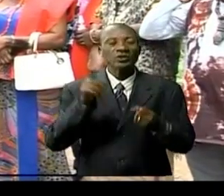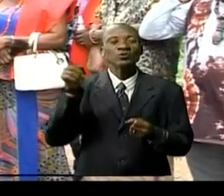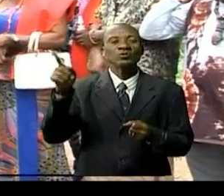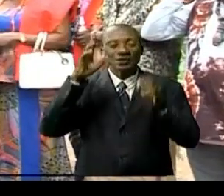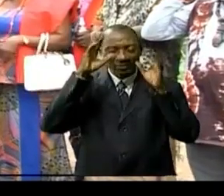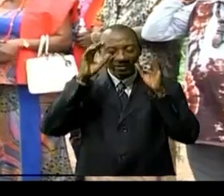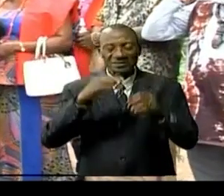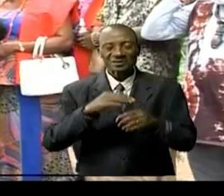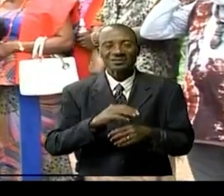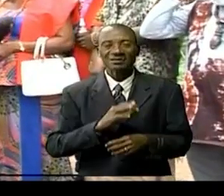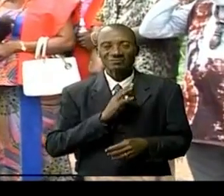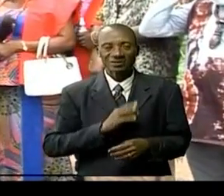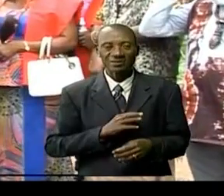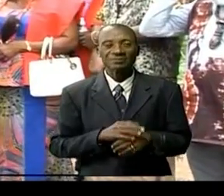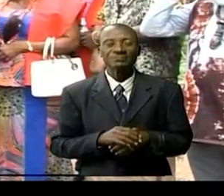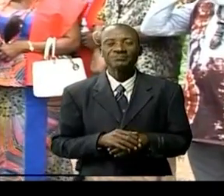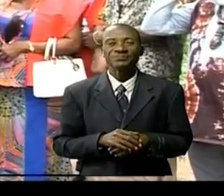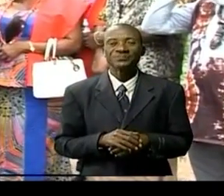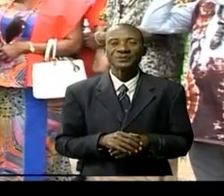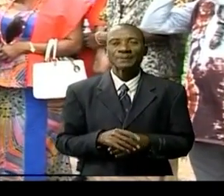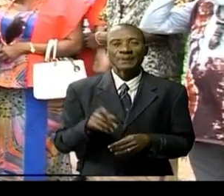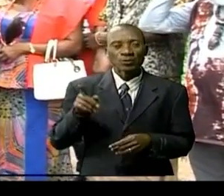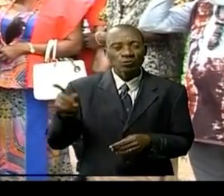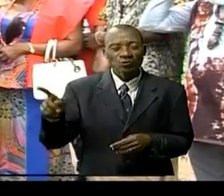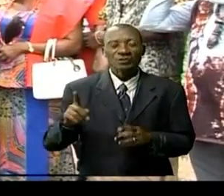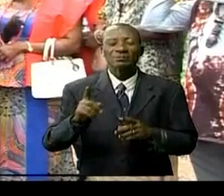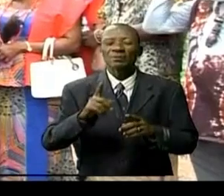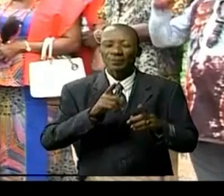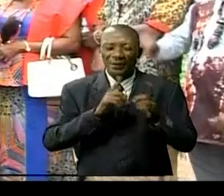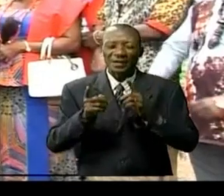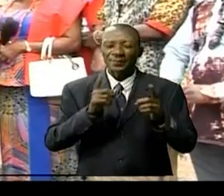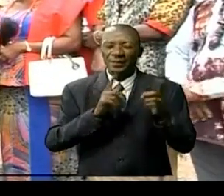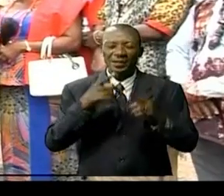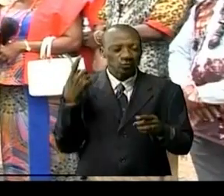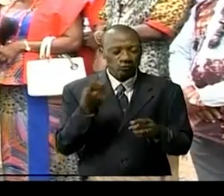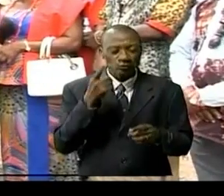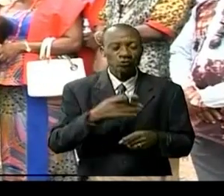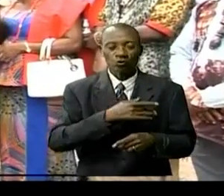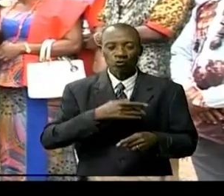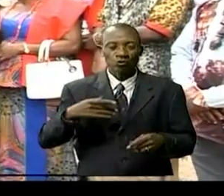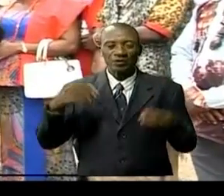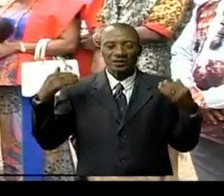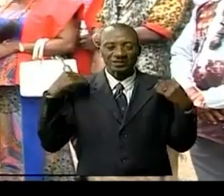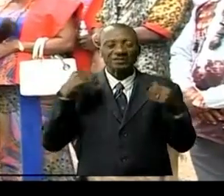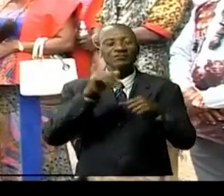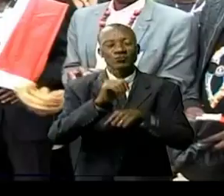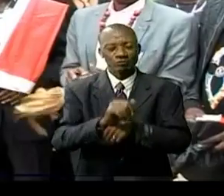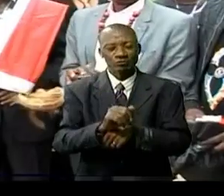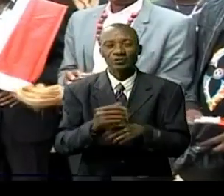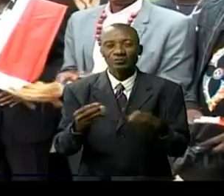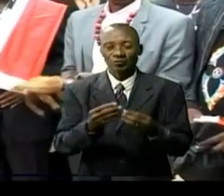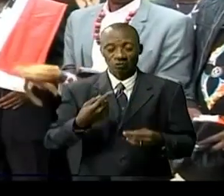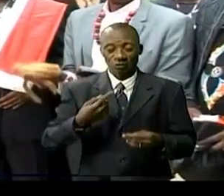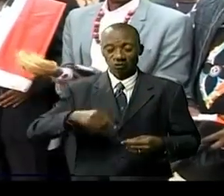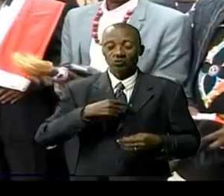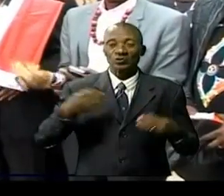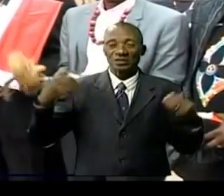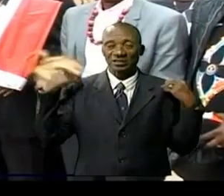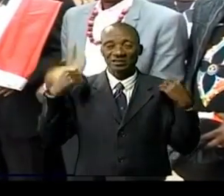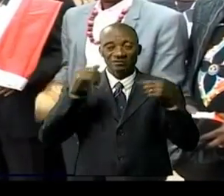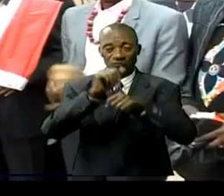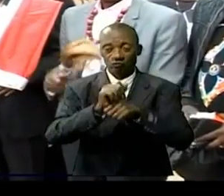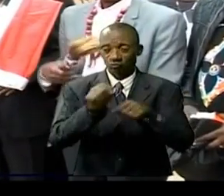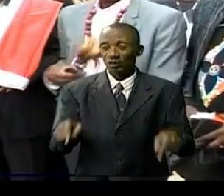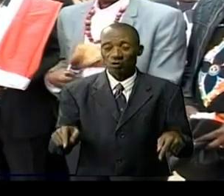au nom des autochtones il ya que nous y atteler no 16 qui sont ici et non fonds qui sont ici s'il faut vous parle